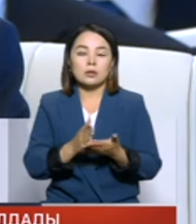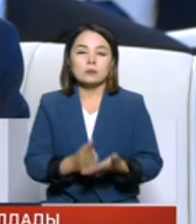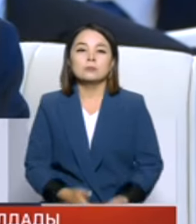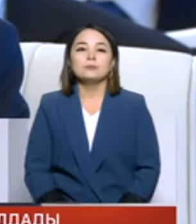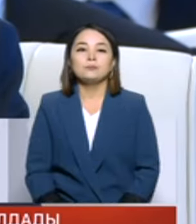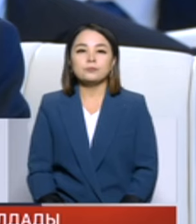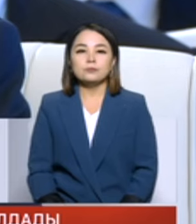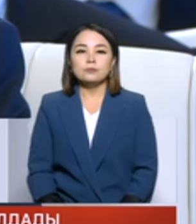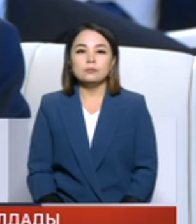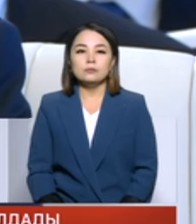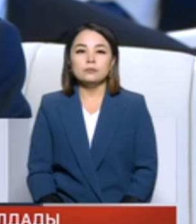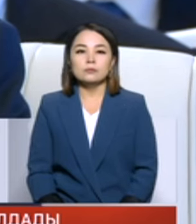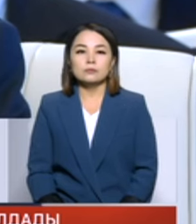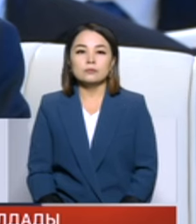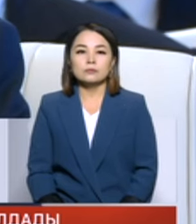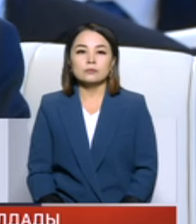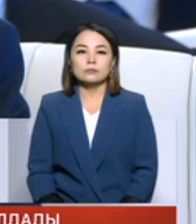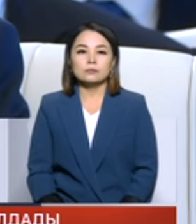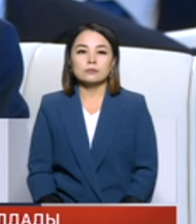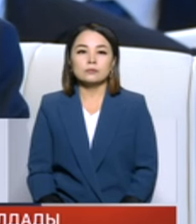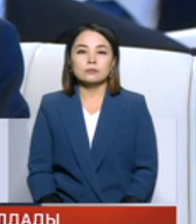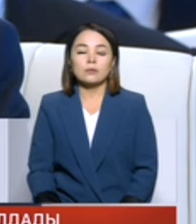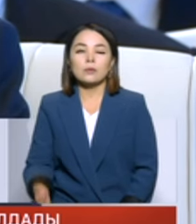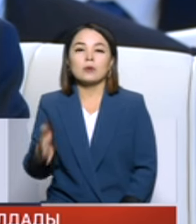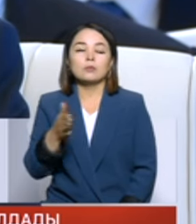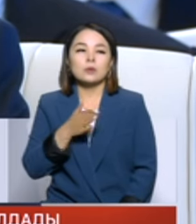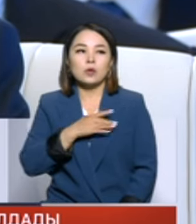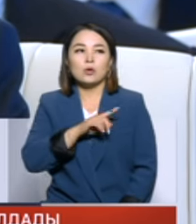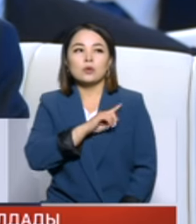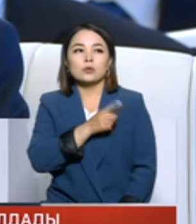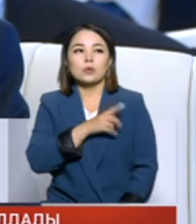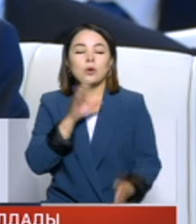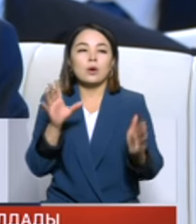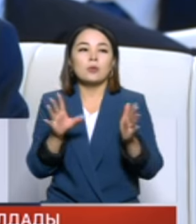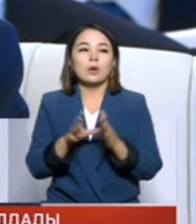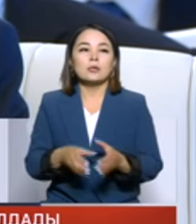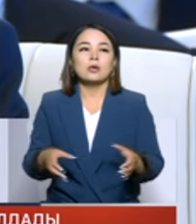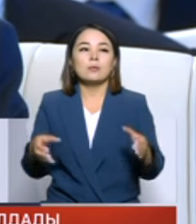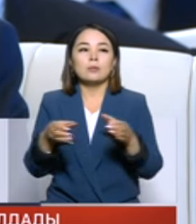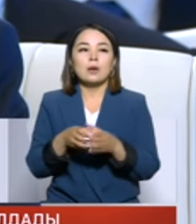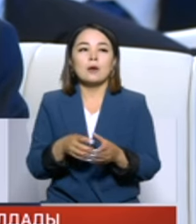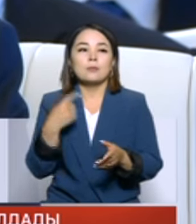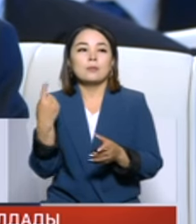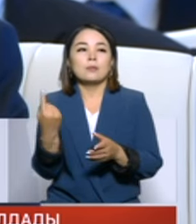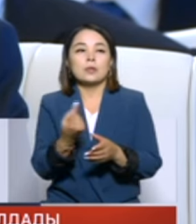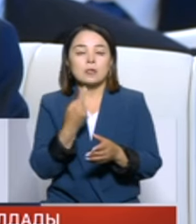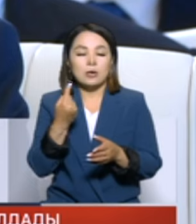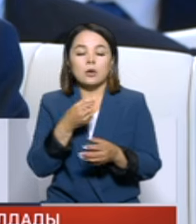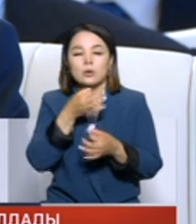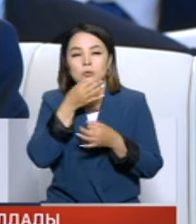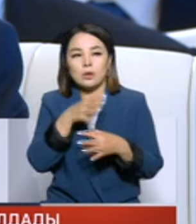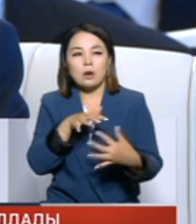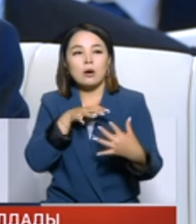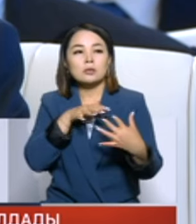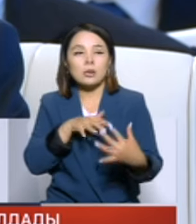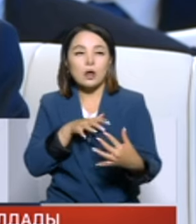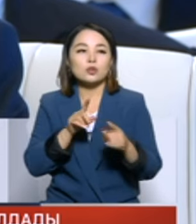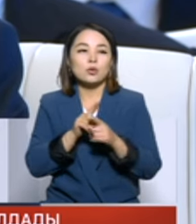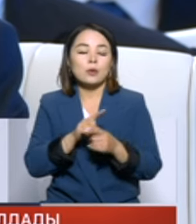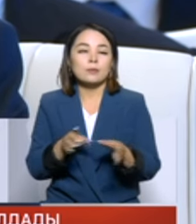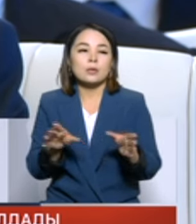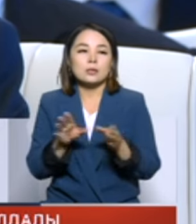Біздің күш қуатымыз бірлікте. Жалпы кез келген қақтығыс пен қайшылықты шешудің жалғыз жолы